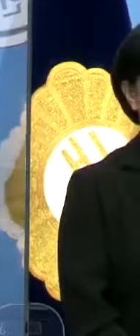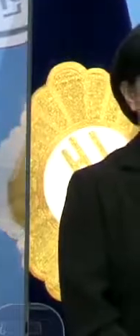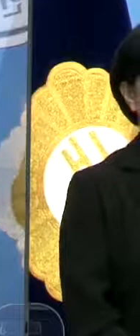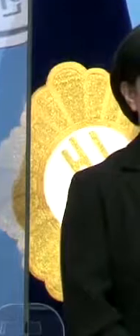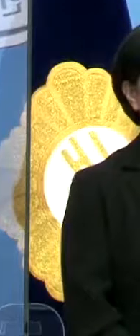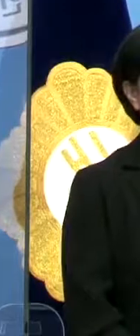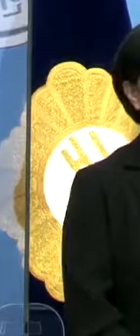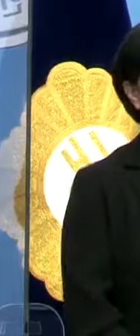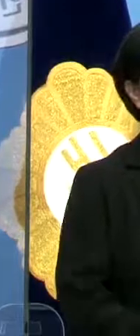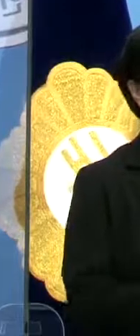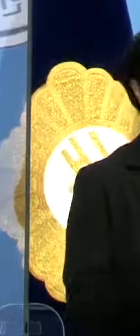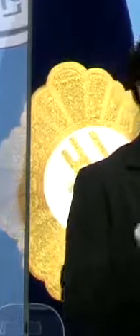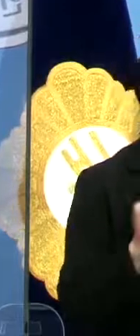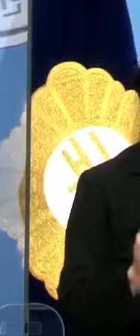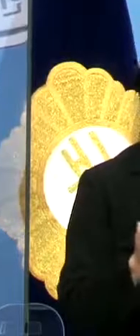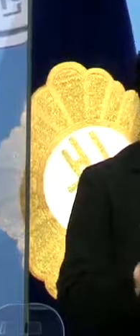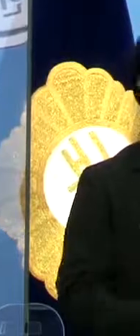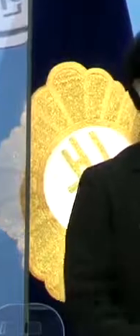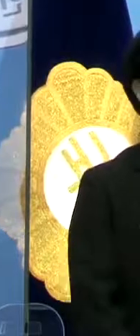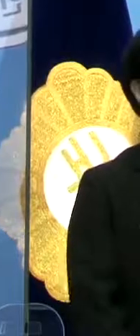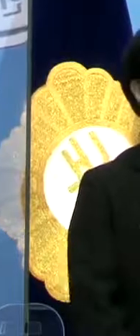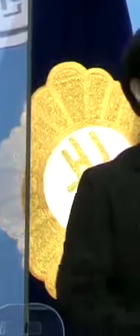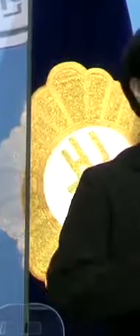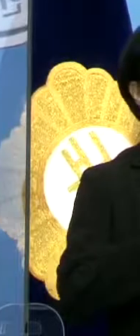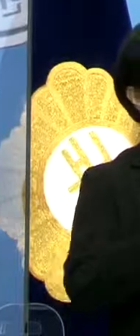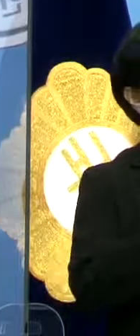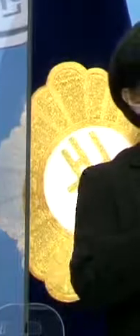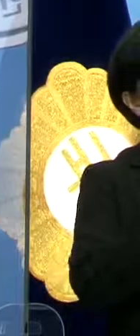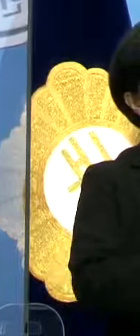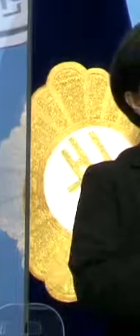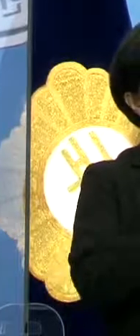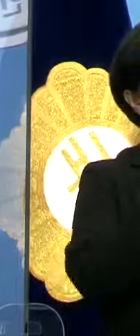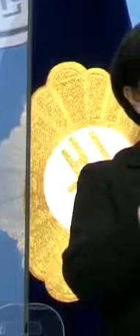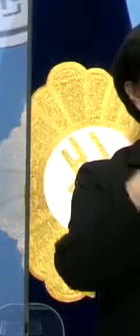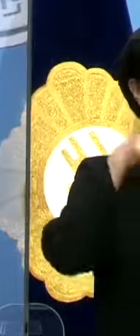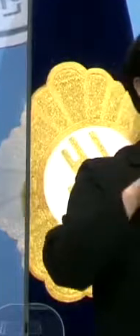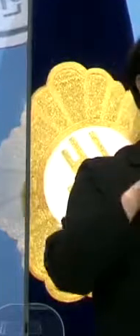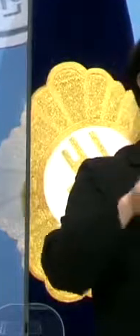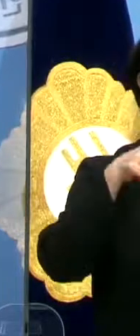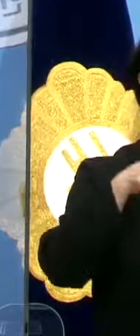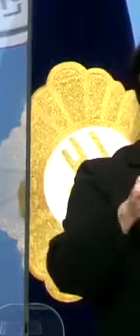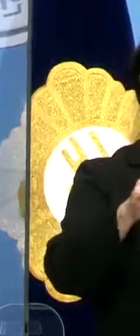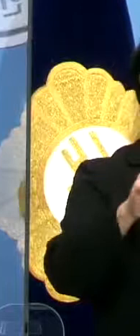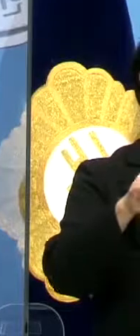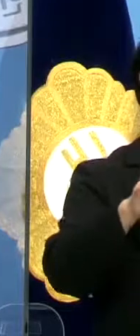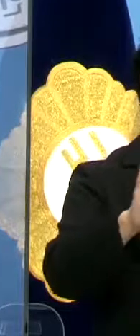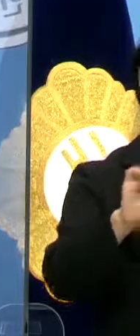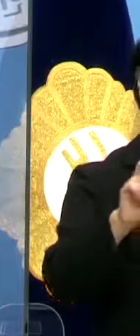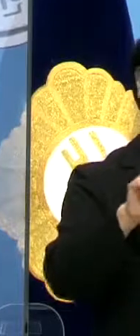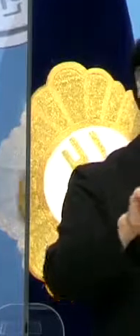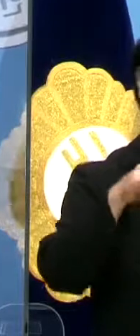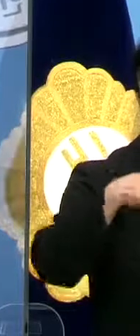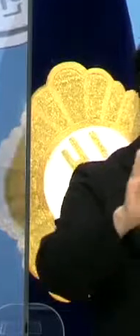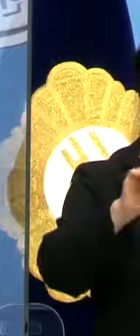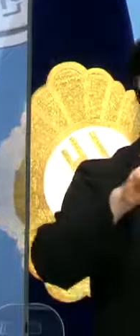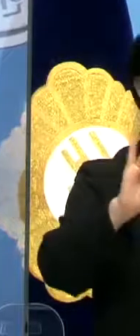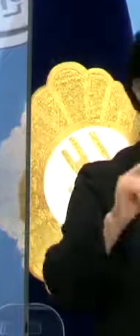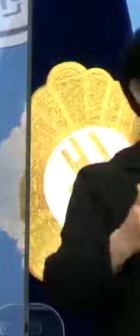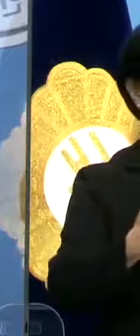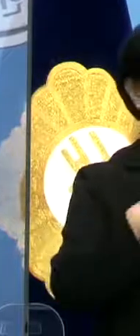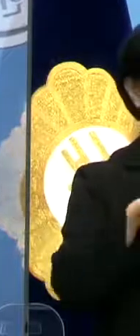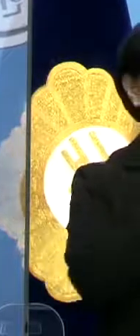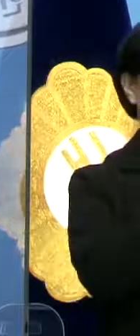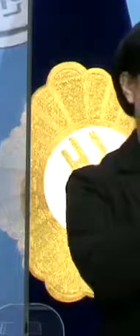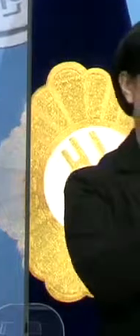예 안녕하십니까 정의당 서울시당 위원장 정재민 입니다 지금 더불어